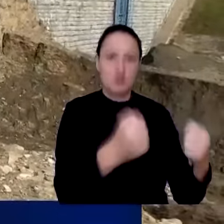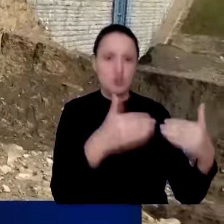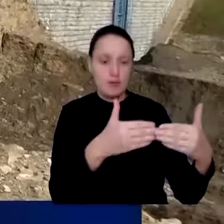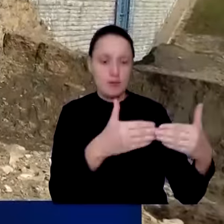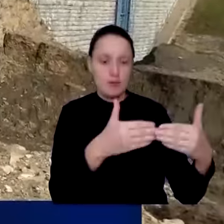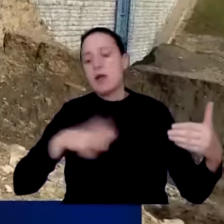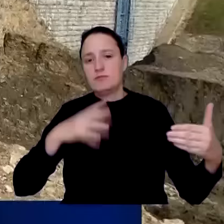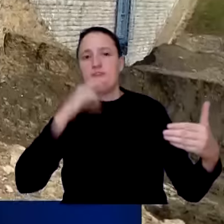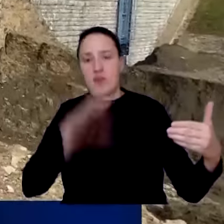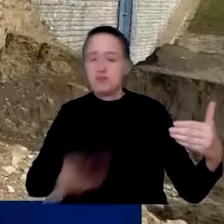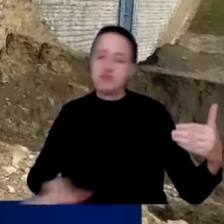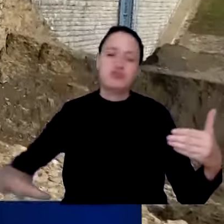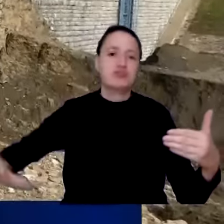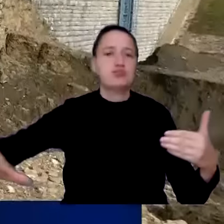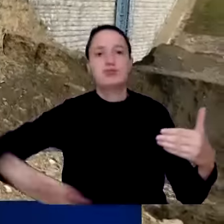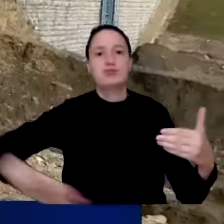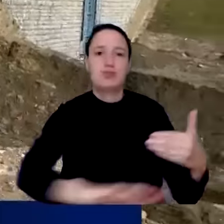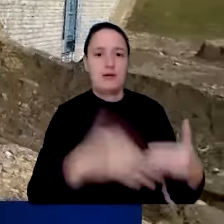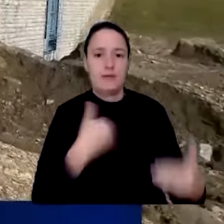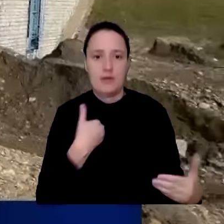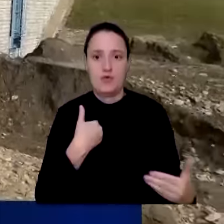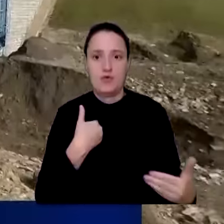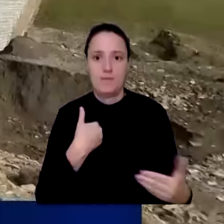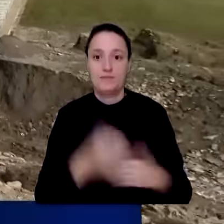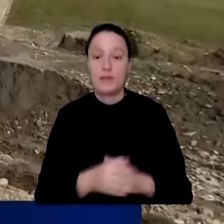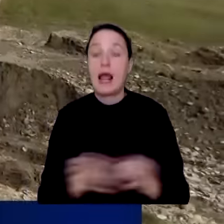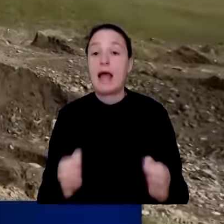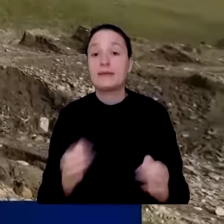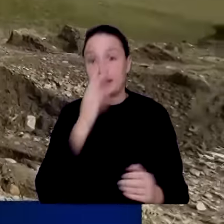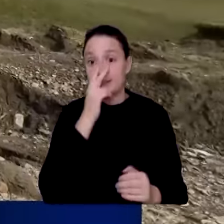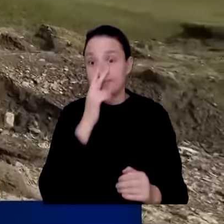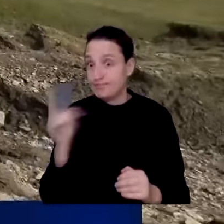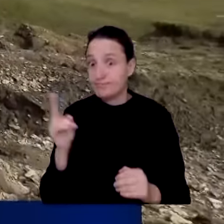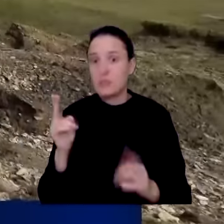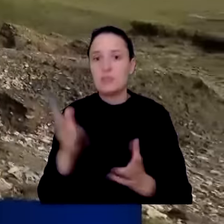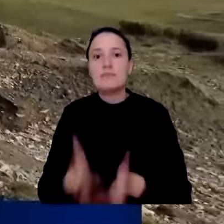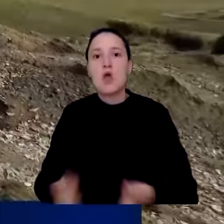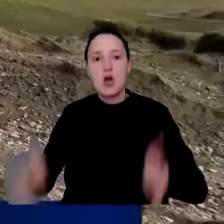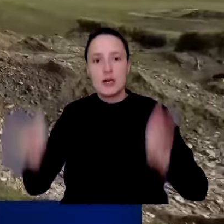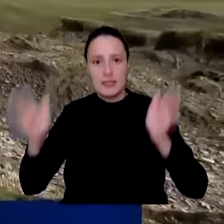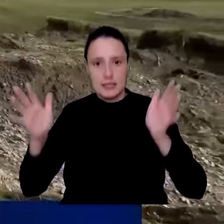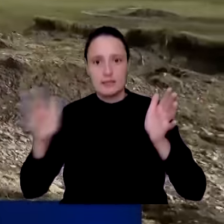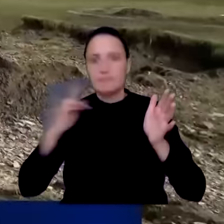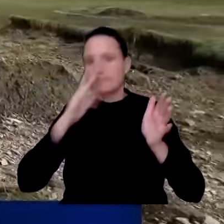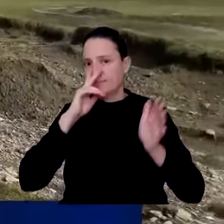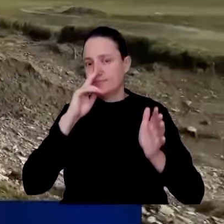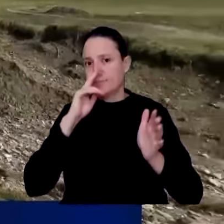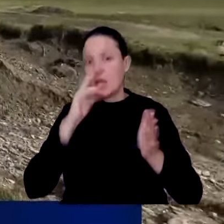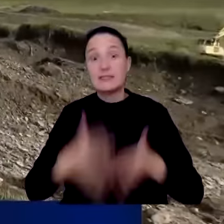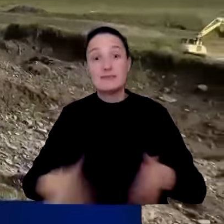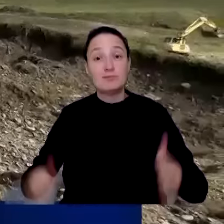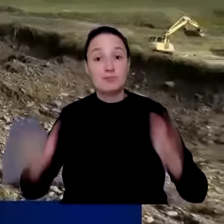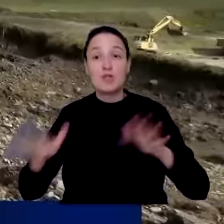przed wodą. I teraz skierujemy się w stronę zbiornika, tak żebyście Państwo zobaczyli. To jest